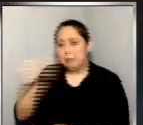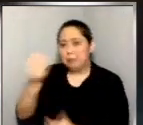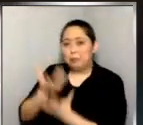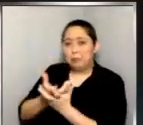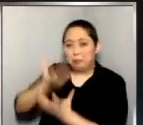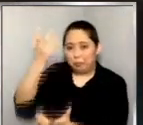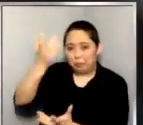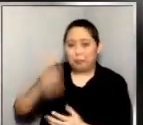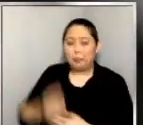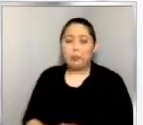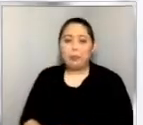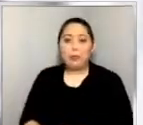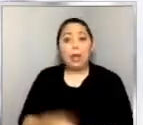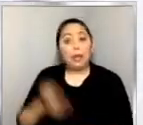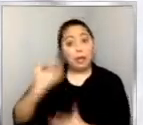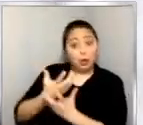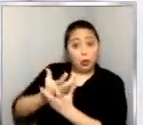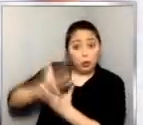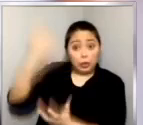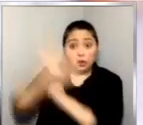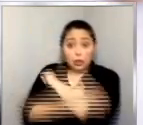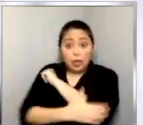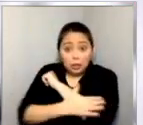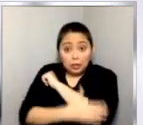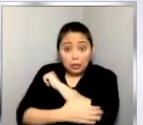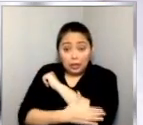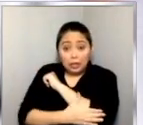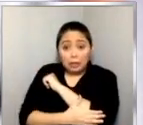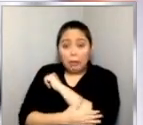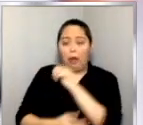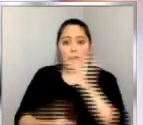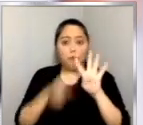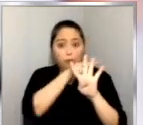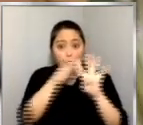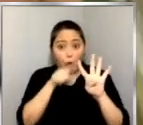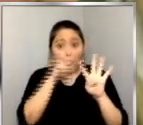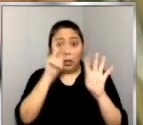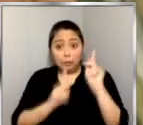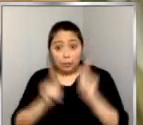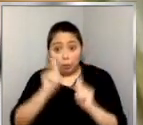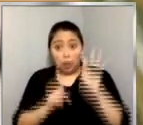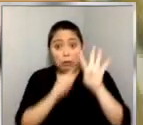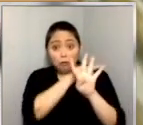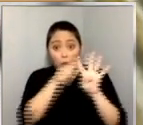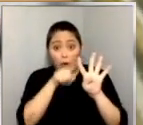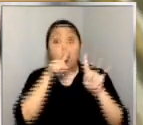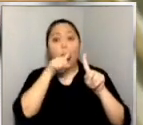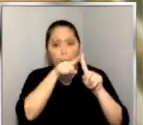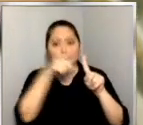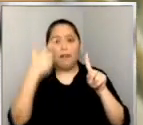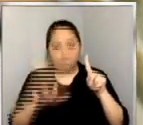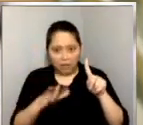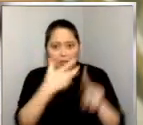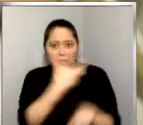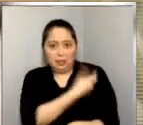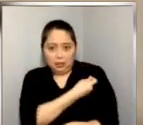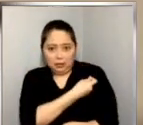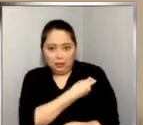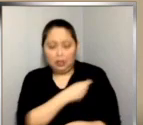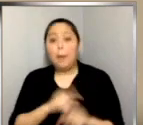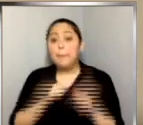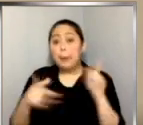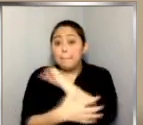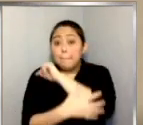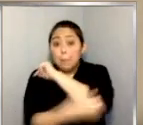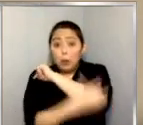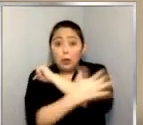ang nabakunahan. Pero sa mahihirap na bansa, isa sa bawat mahigit 500 pa lamang. Sa ngayon, nakapag-deliver na ang